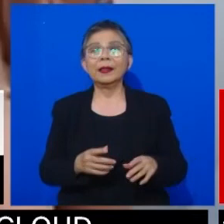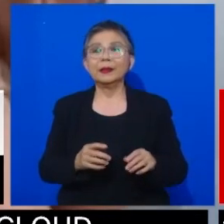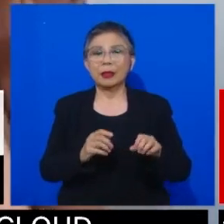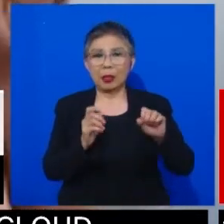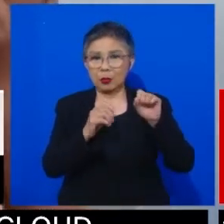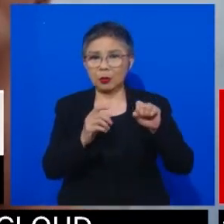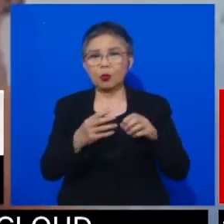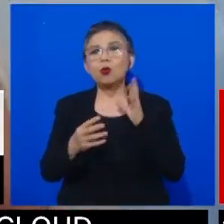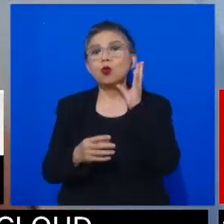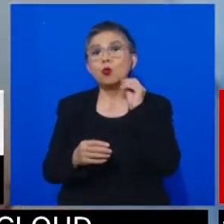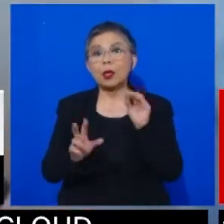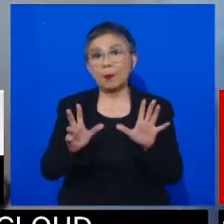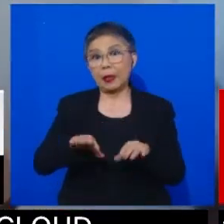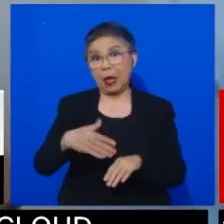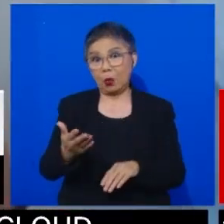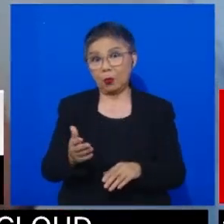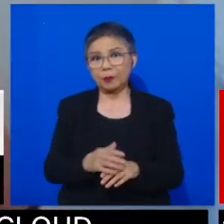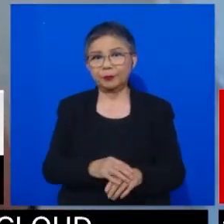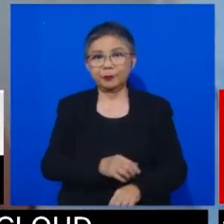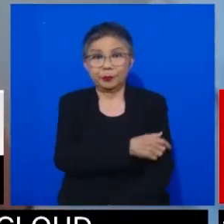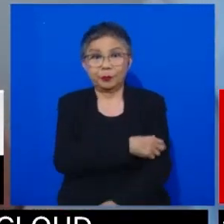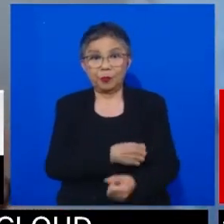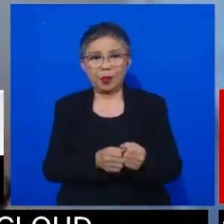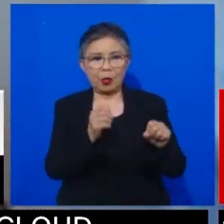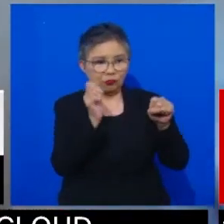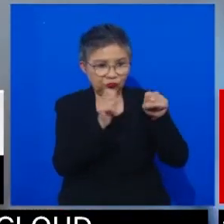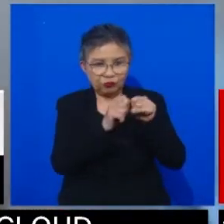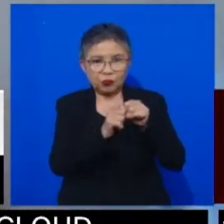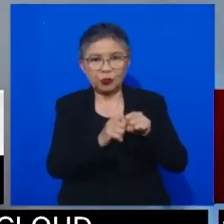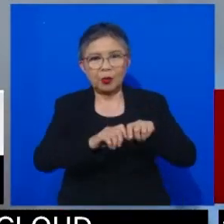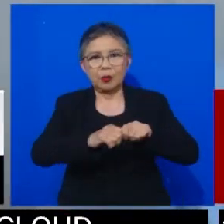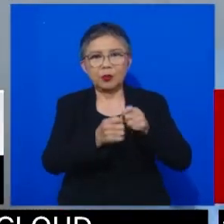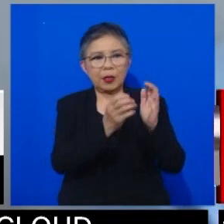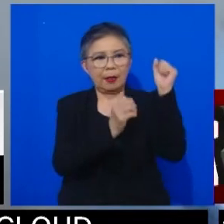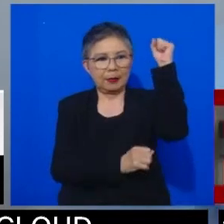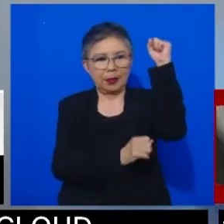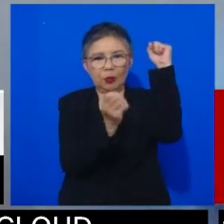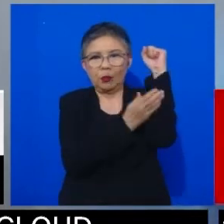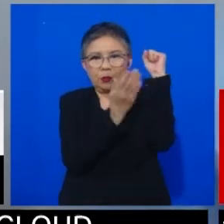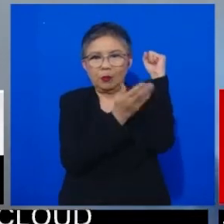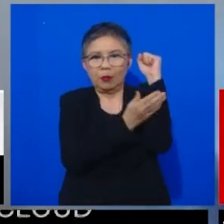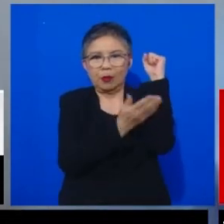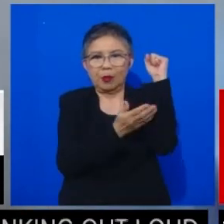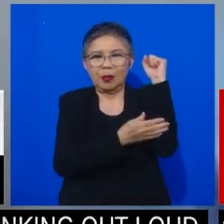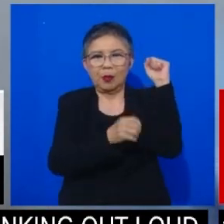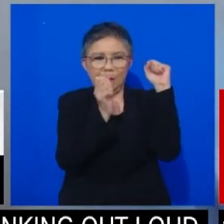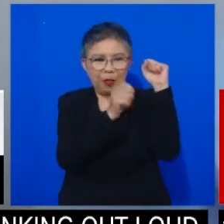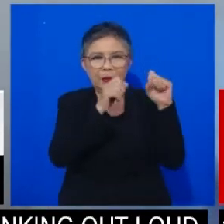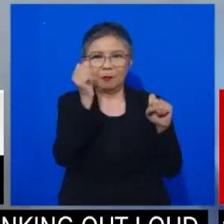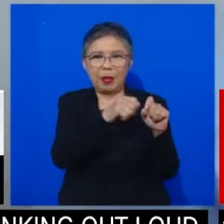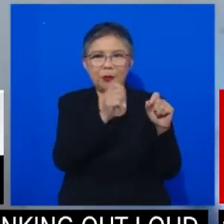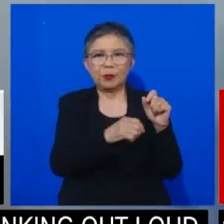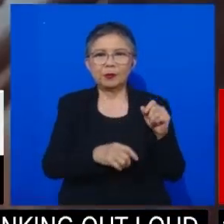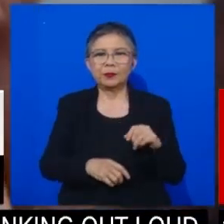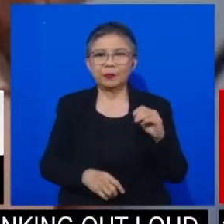bocah berusia 8 tahun ini petugas Damkar terpaksa merusak pilar menggunakan palu dan pahat besi